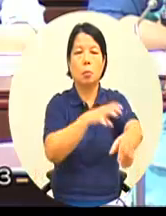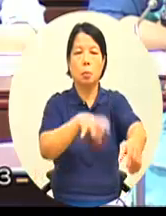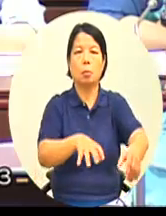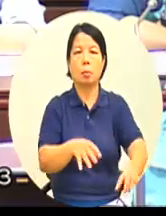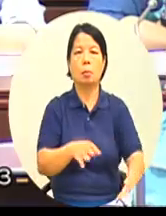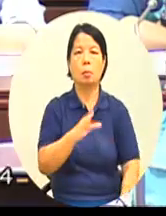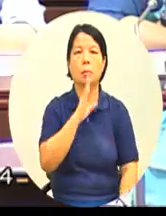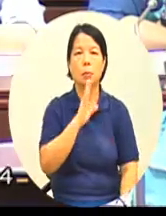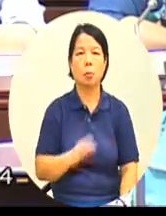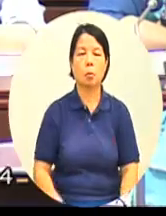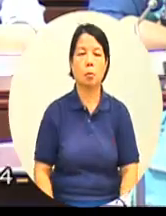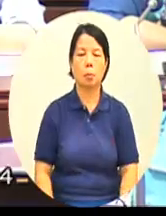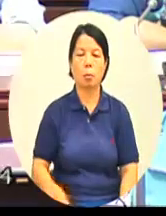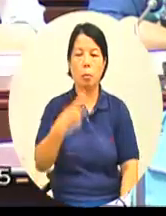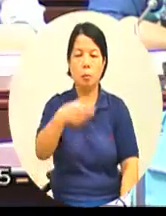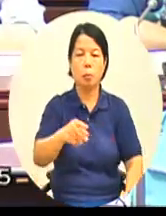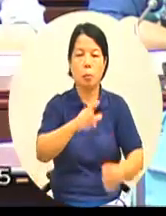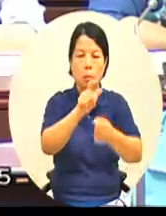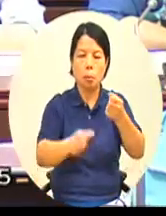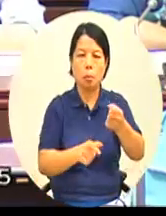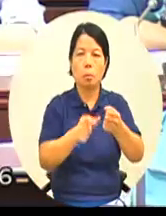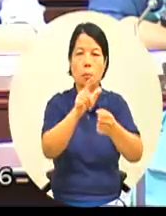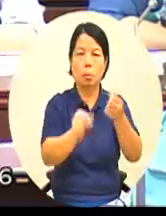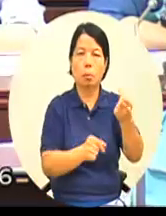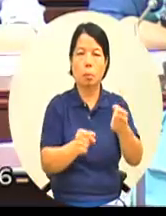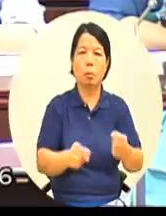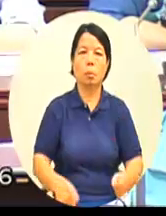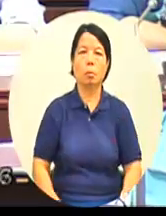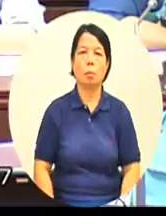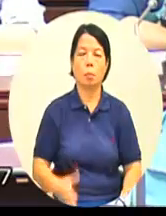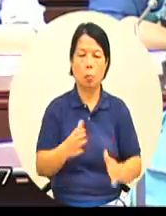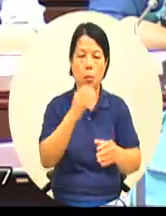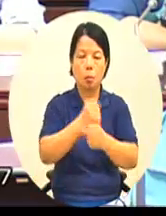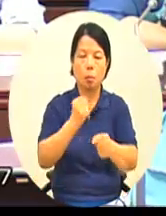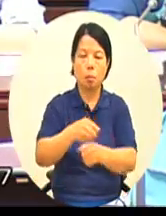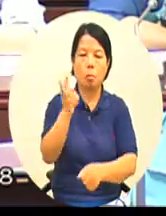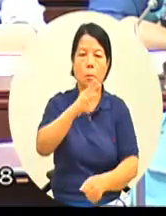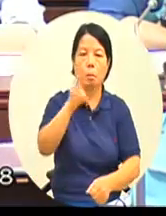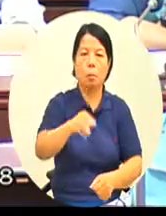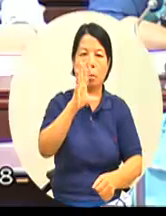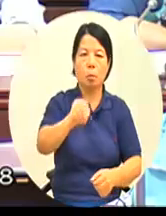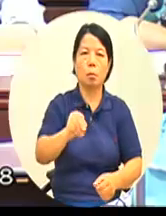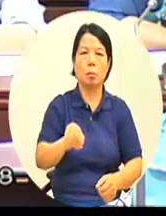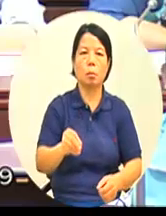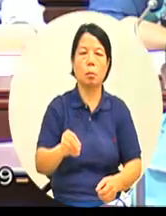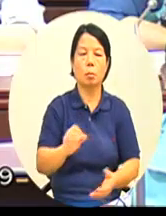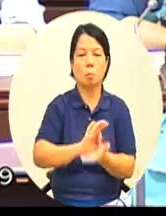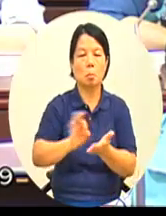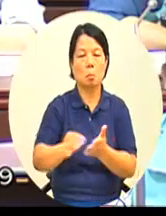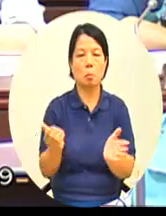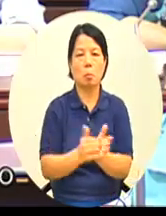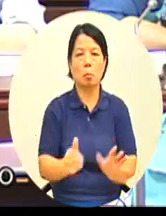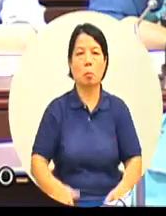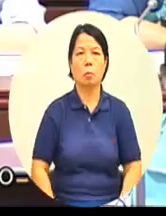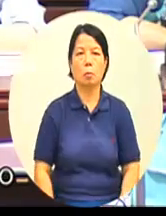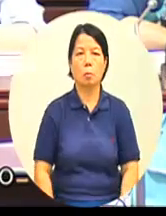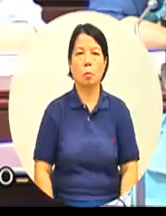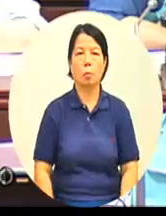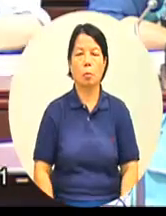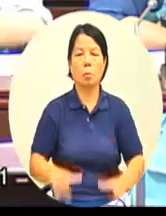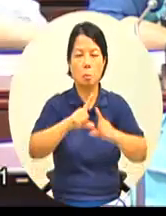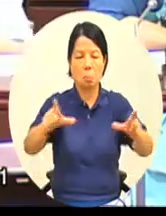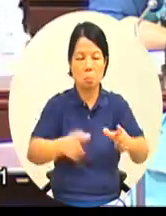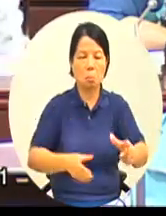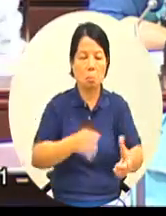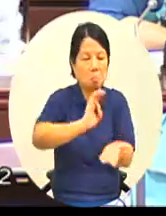以富民，把富民这我们富民这样子也弄了3000多万，其实 是 做了很大的投资啊， 对，